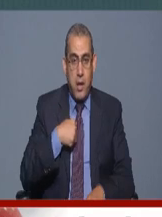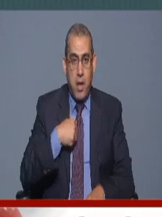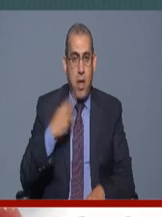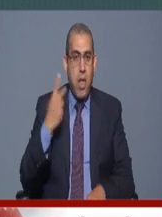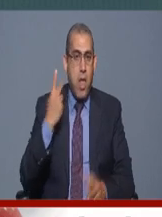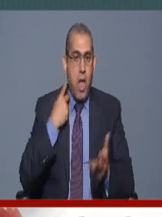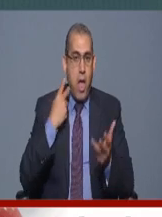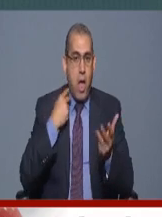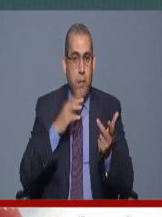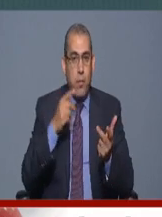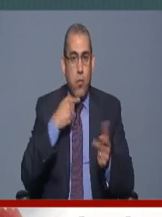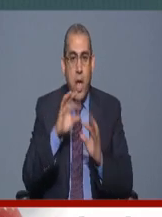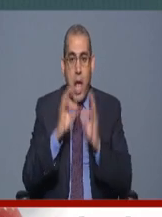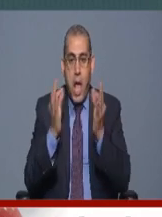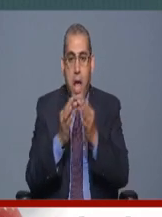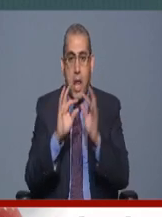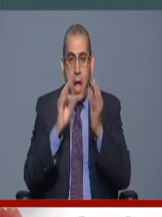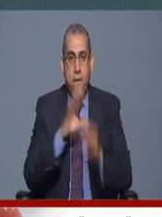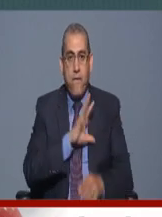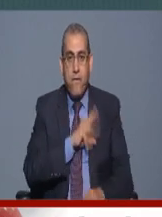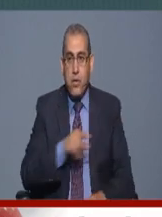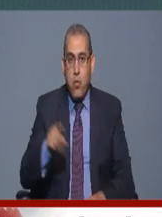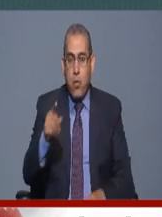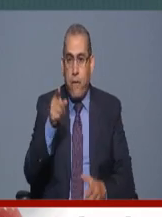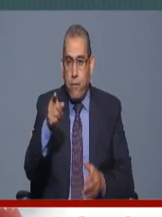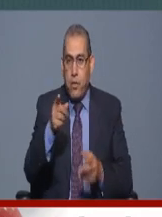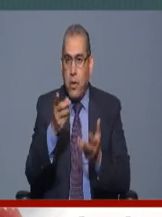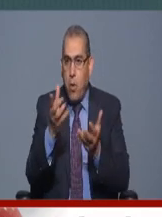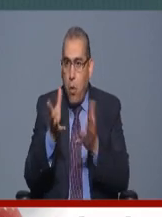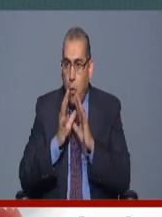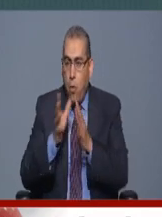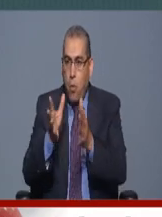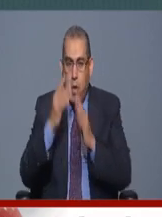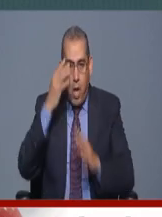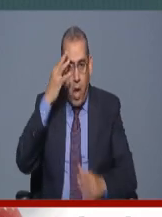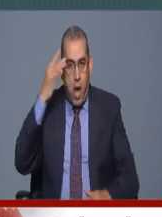لكل عائلة فلسطينية قصة وحلم وبنحب الحياة.